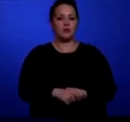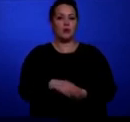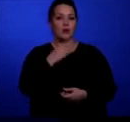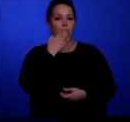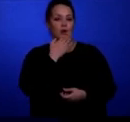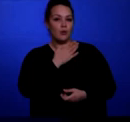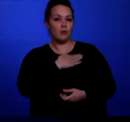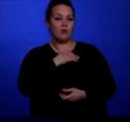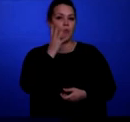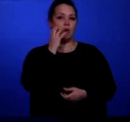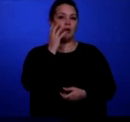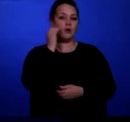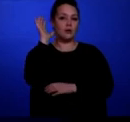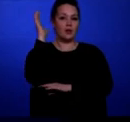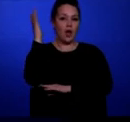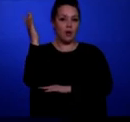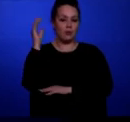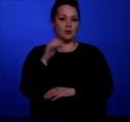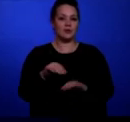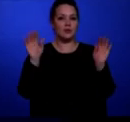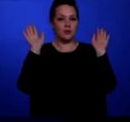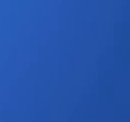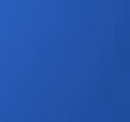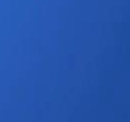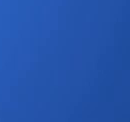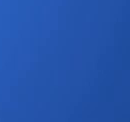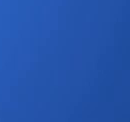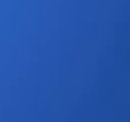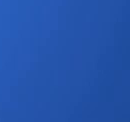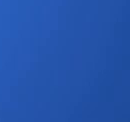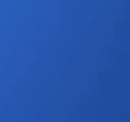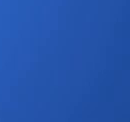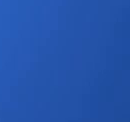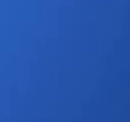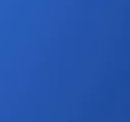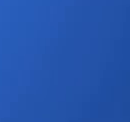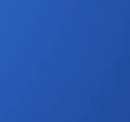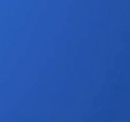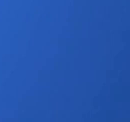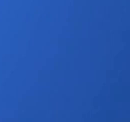яблоньку. До свидания.